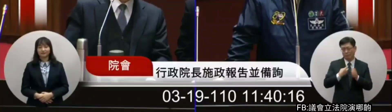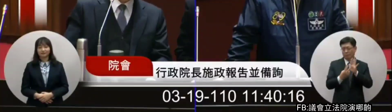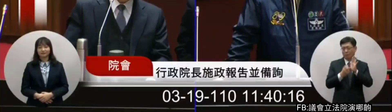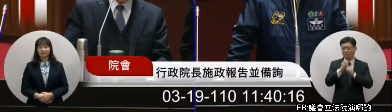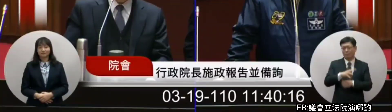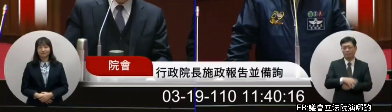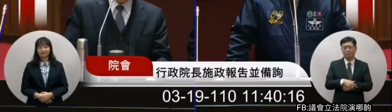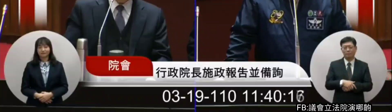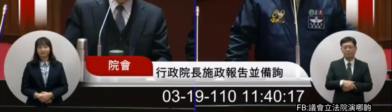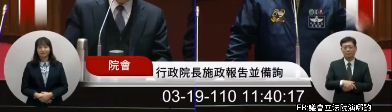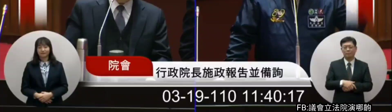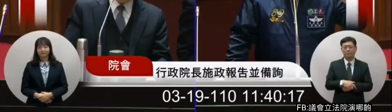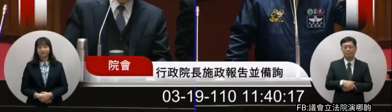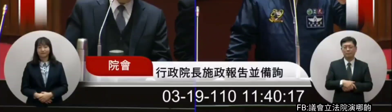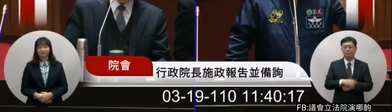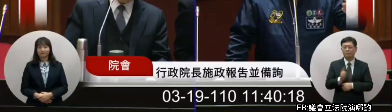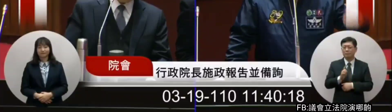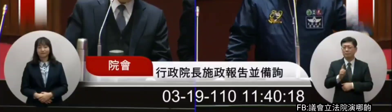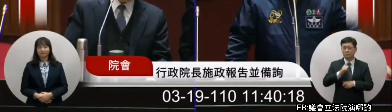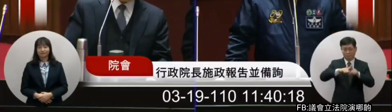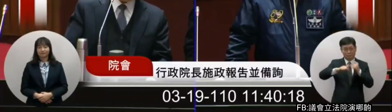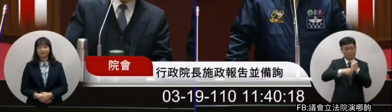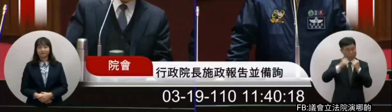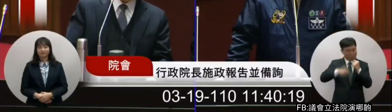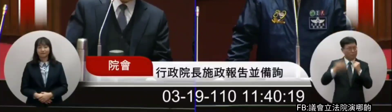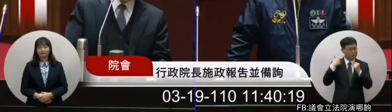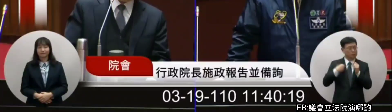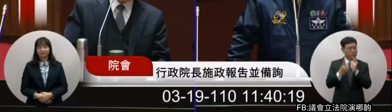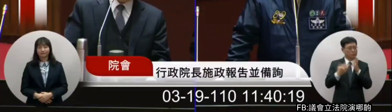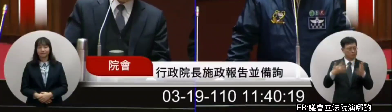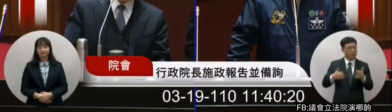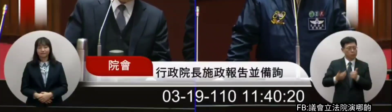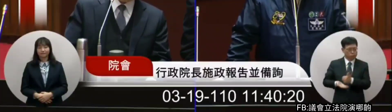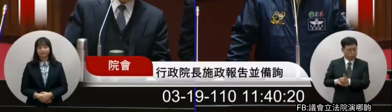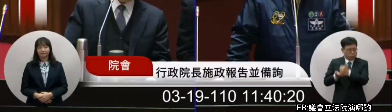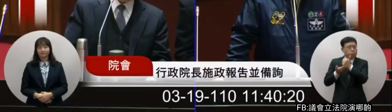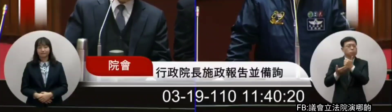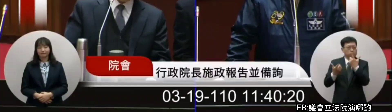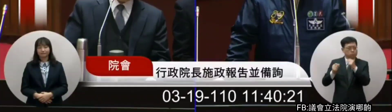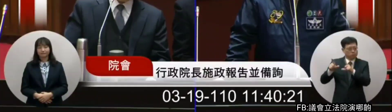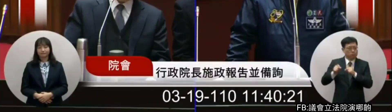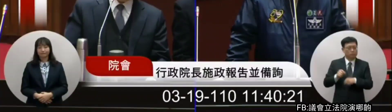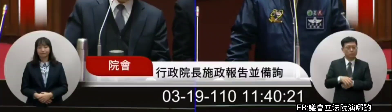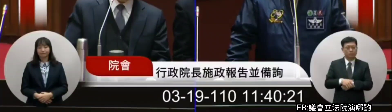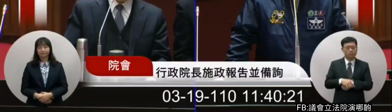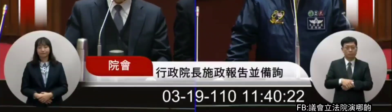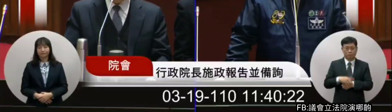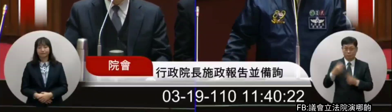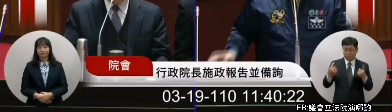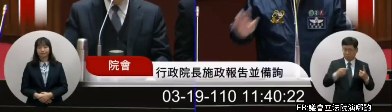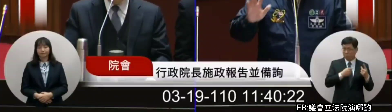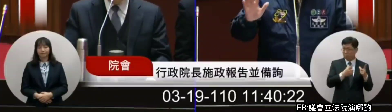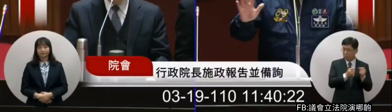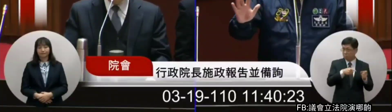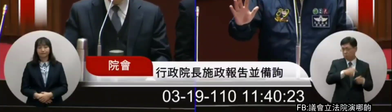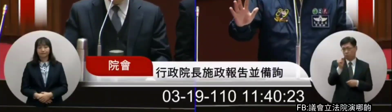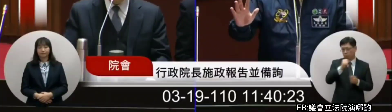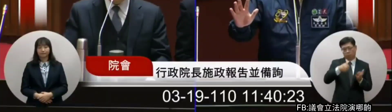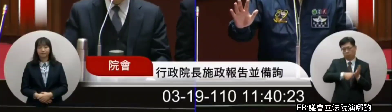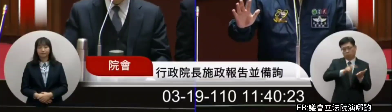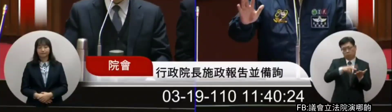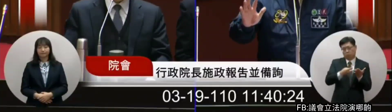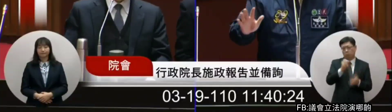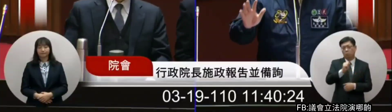下，因为当然大法官有这个解释，我们都非常尊重而且遵守。那相较于日本是不能够改